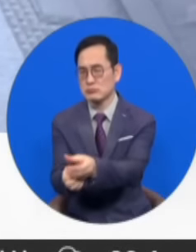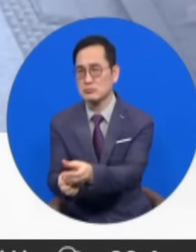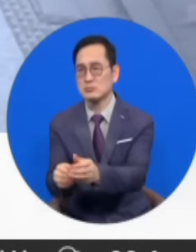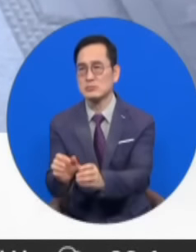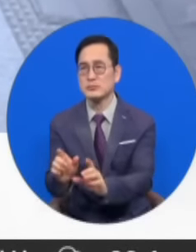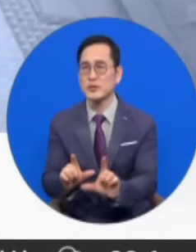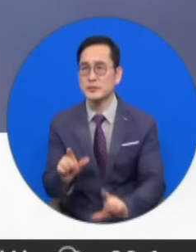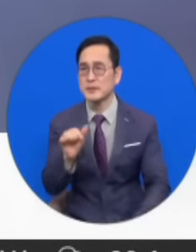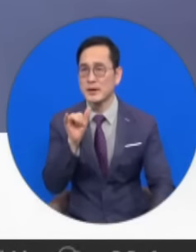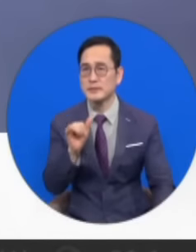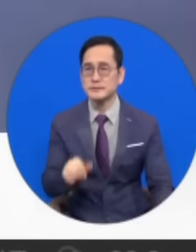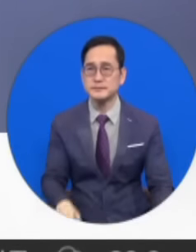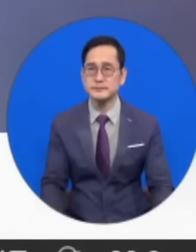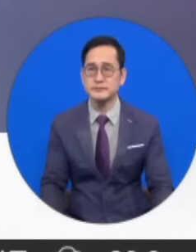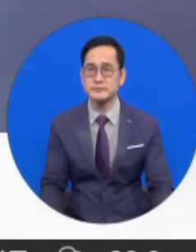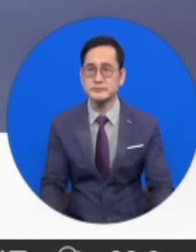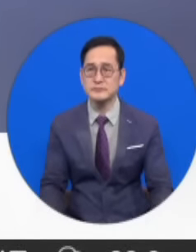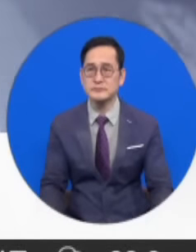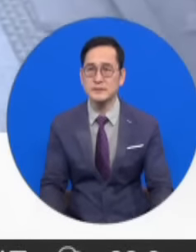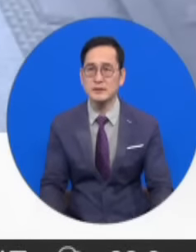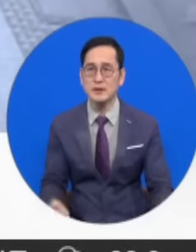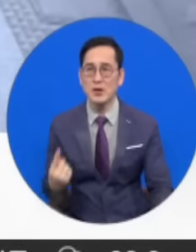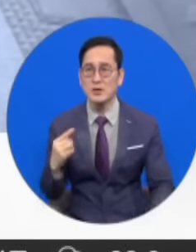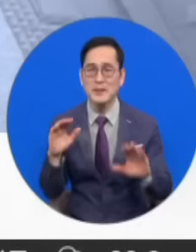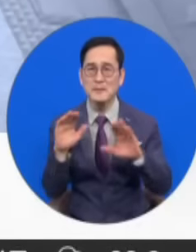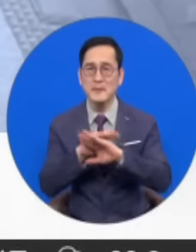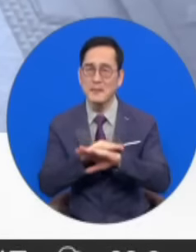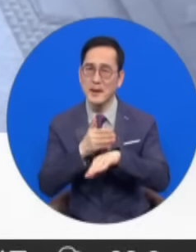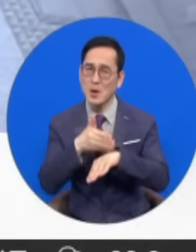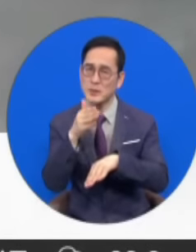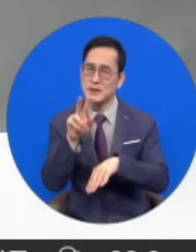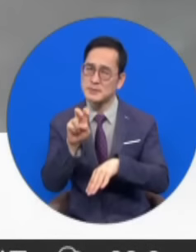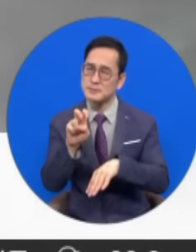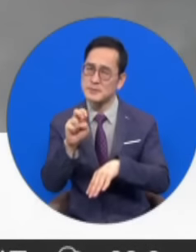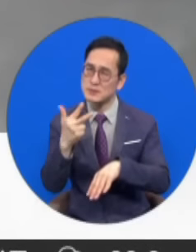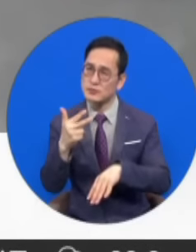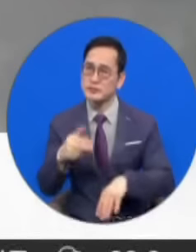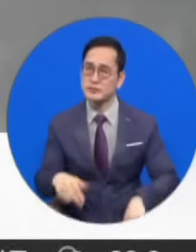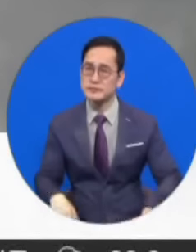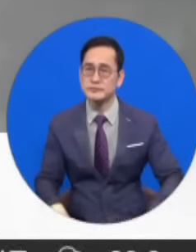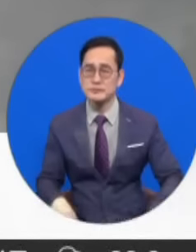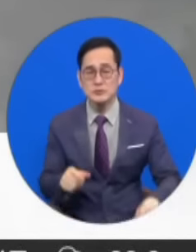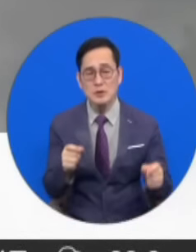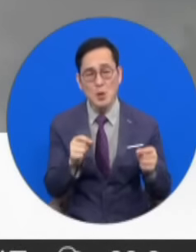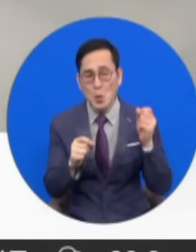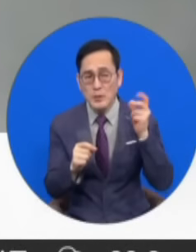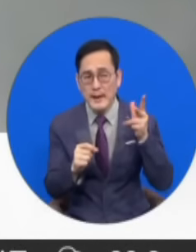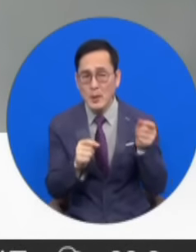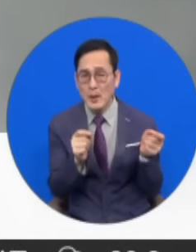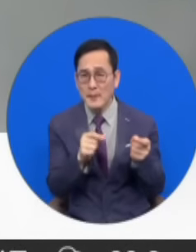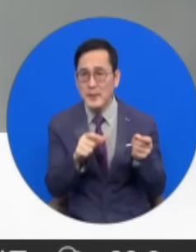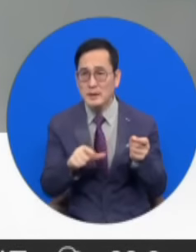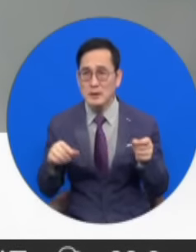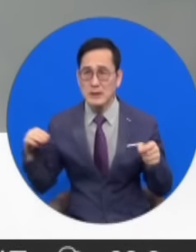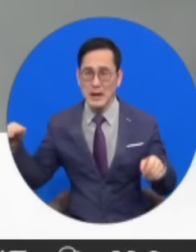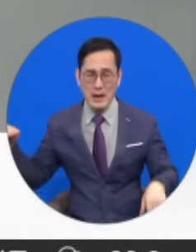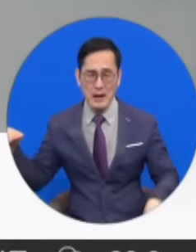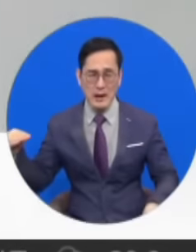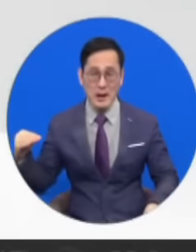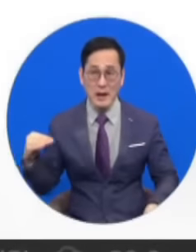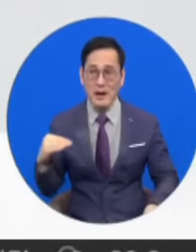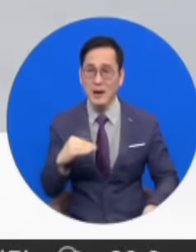역주행 교통사고가 난 건 어젯밤 9시 27분쯤입니다. 시청역 인근 호텔 쪽에서 일방통행 차도를 역주행해 내려온 제네시스